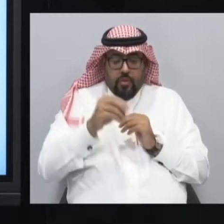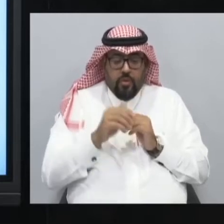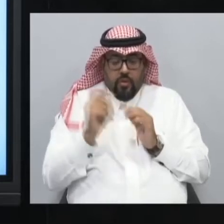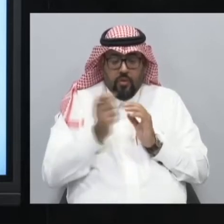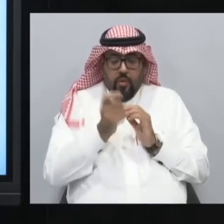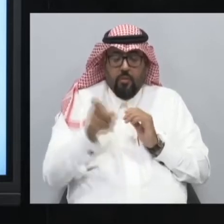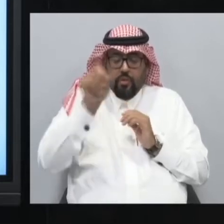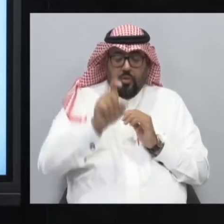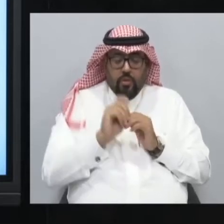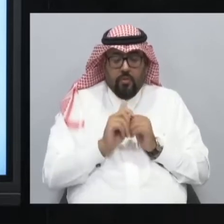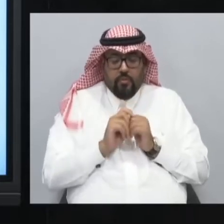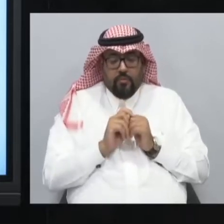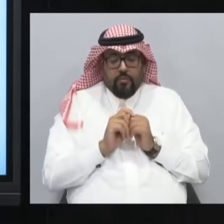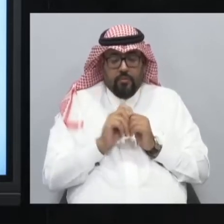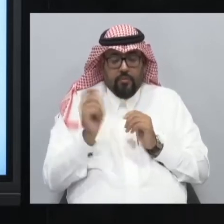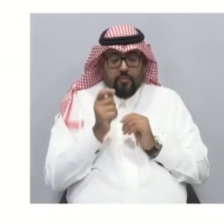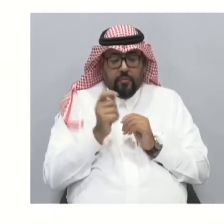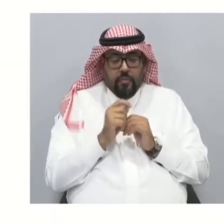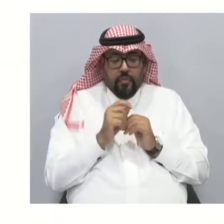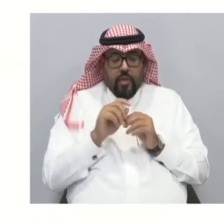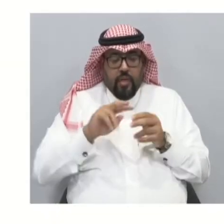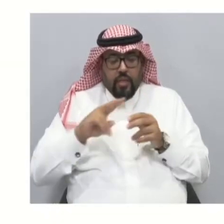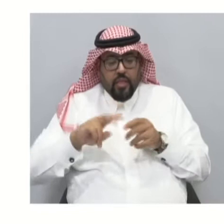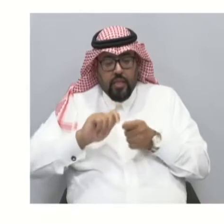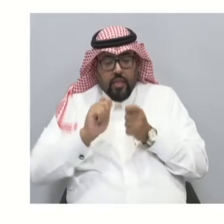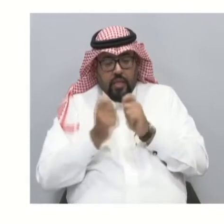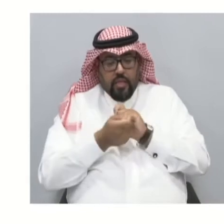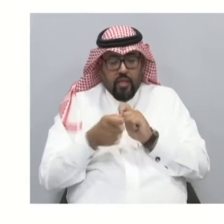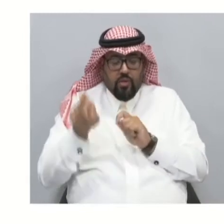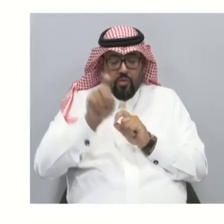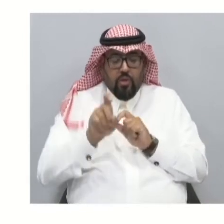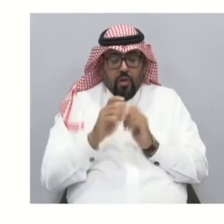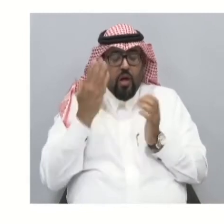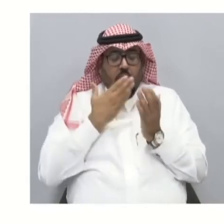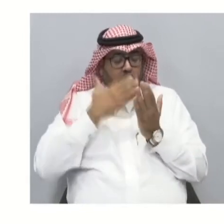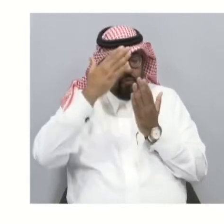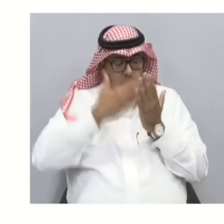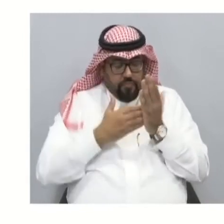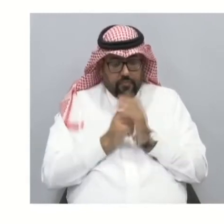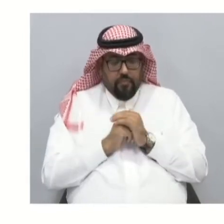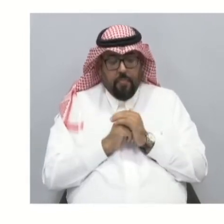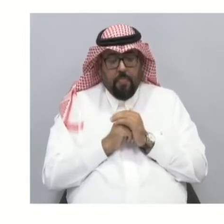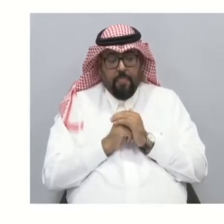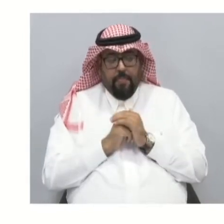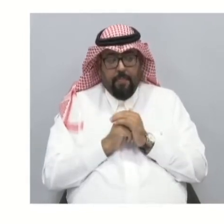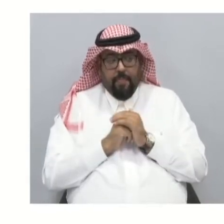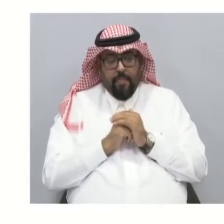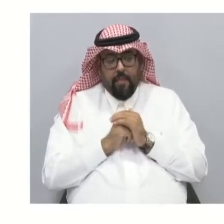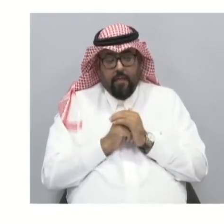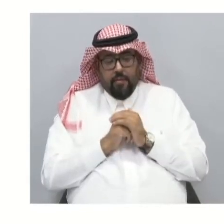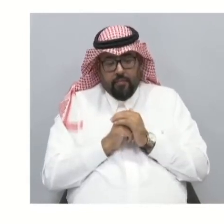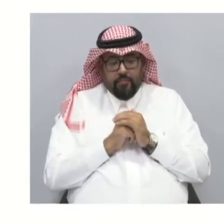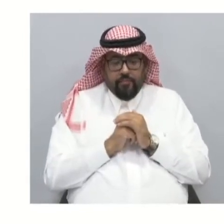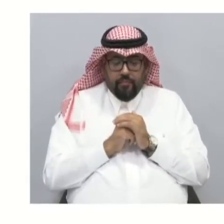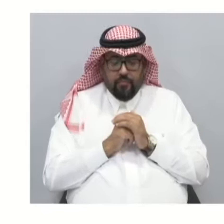كتابة السؤال على الهامش، وأيضا تعديل الأسئلة بناء على القراءة. أيضا ما هي هذه الخطوة؟